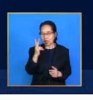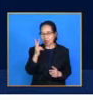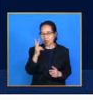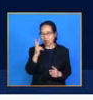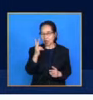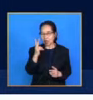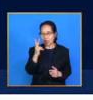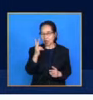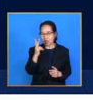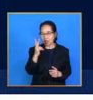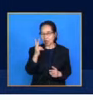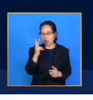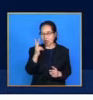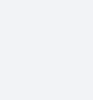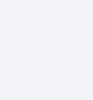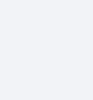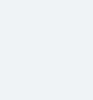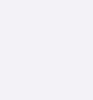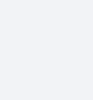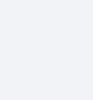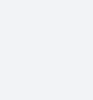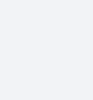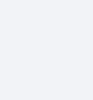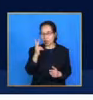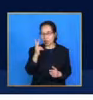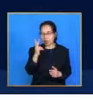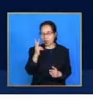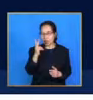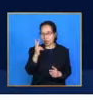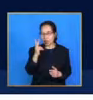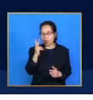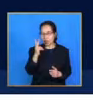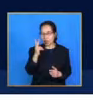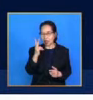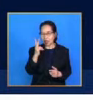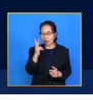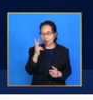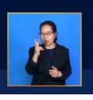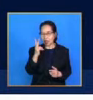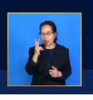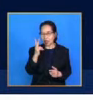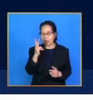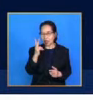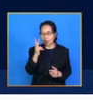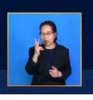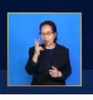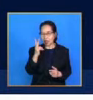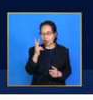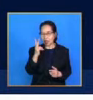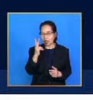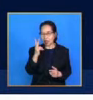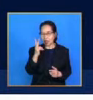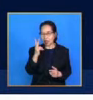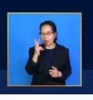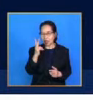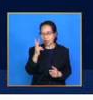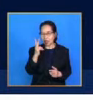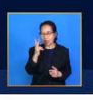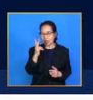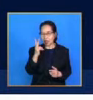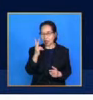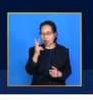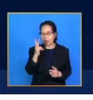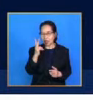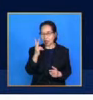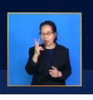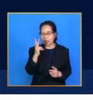ang member na lokal, umabot ng mga 100 maigit o mga 200 ang registered na ang guest